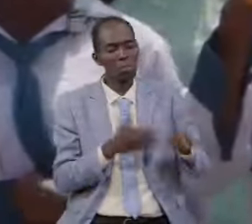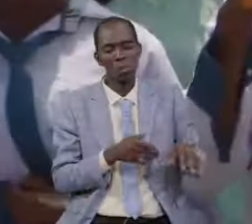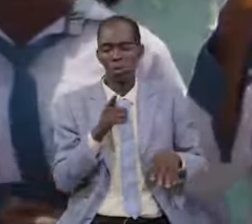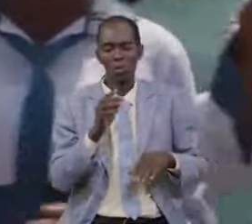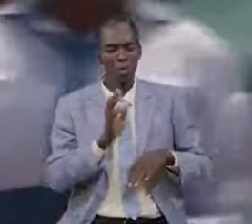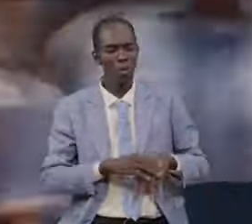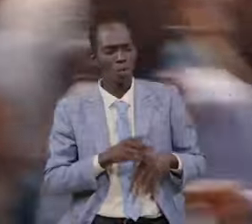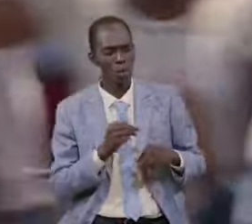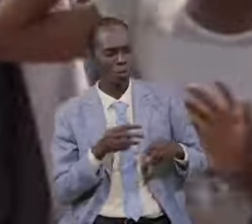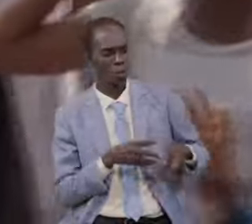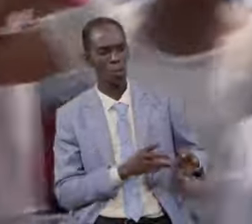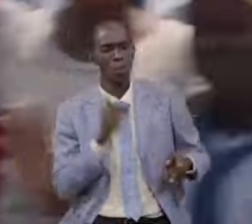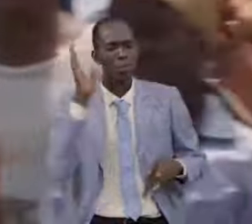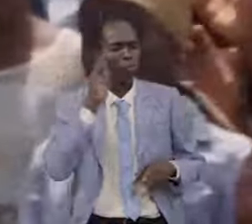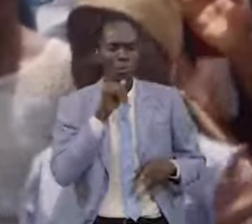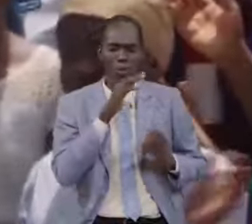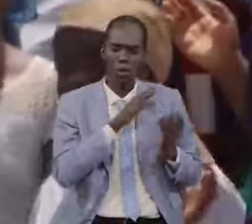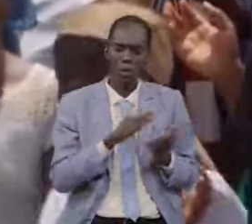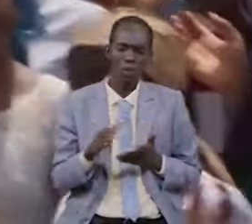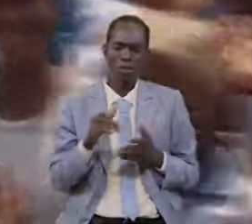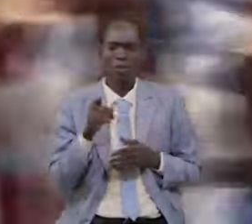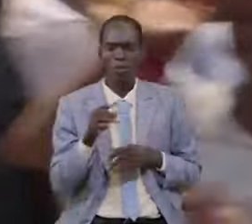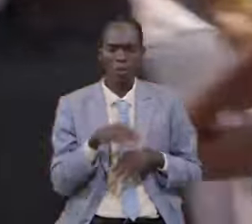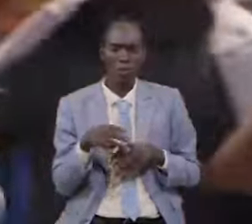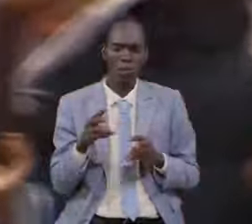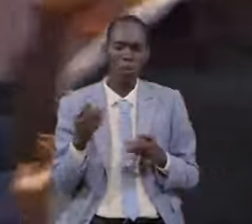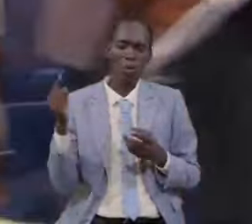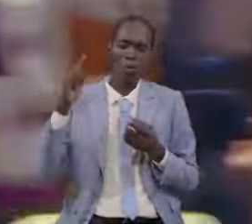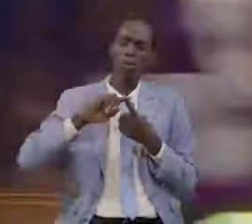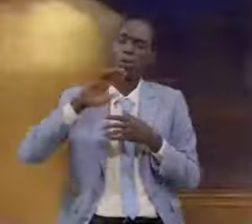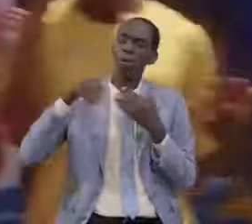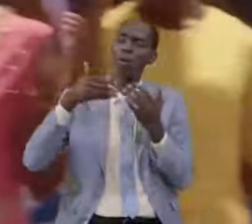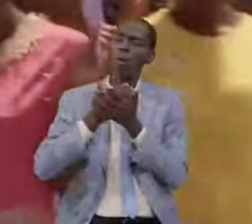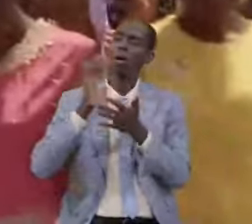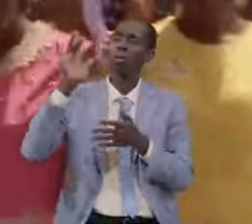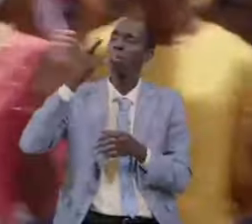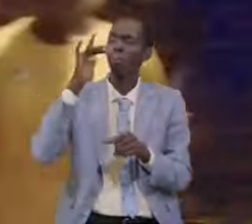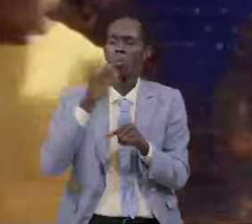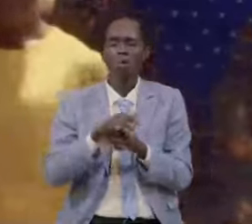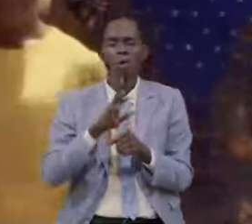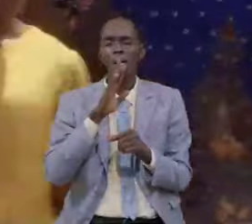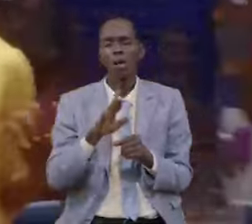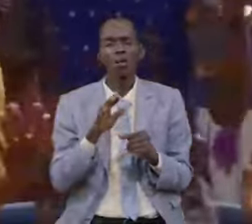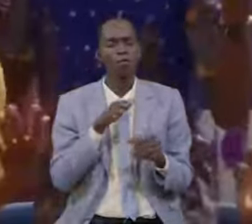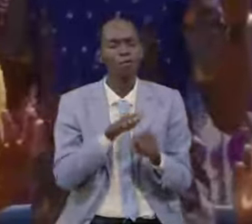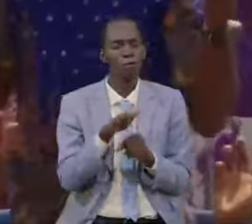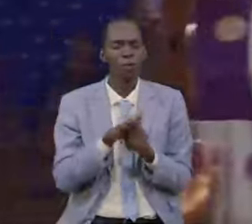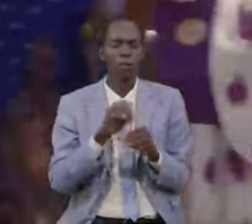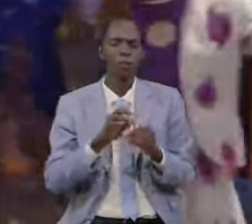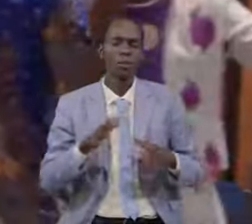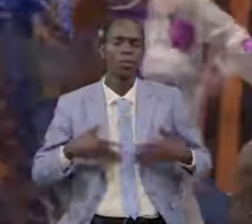ne va pas te laisser. À moins que toutes ces promesses soient accomplies dans ta vie. Gloire, c'est ta